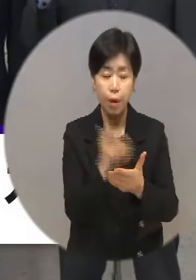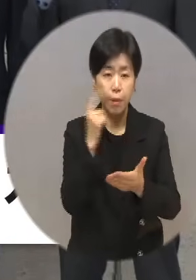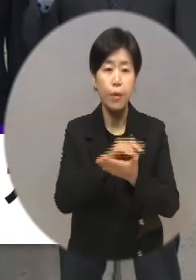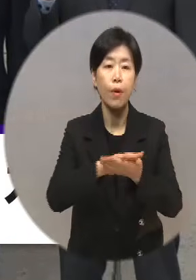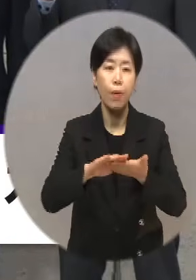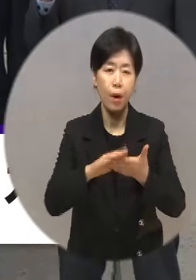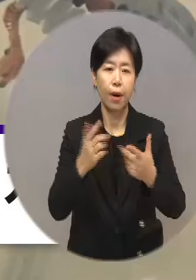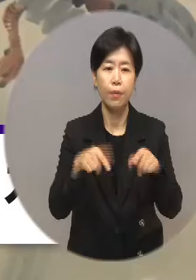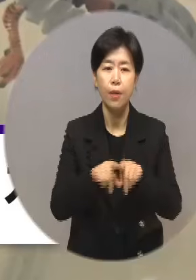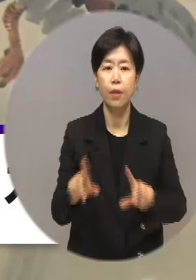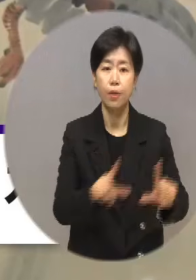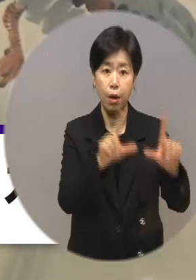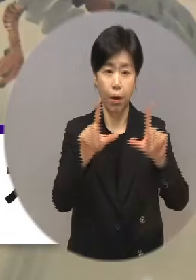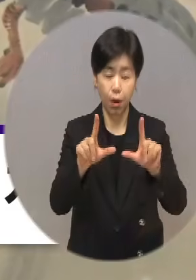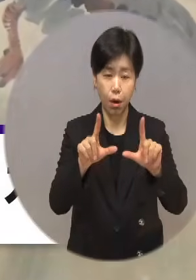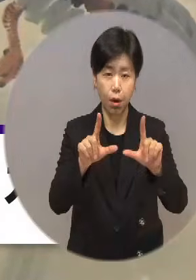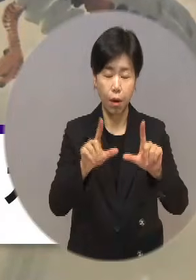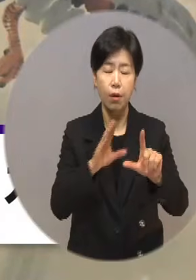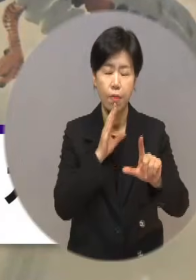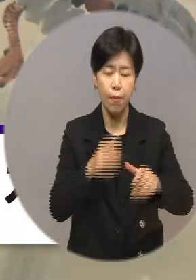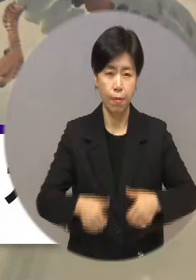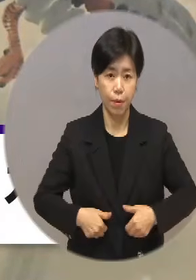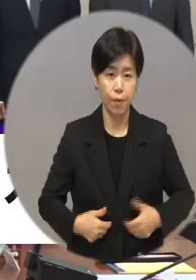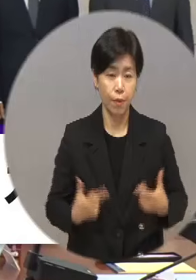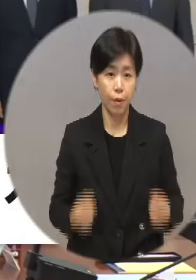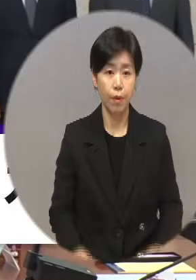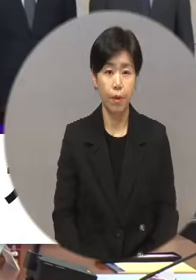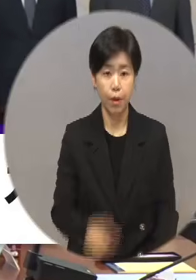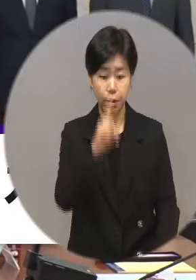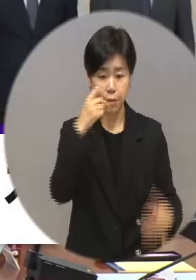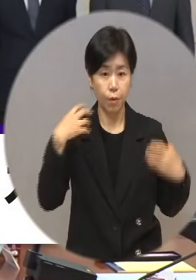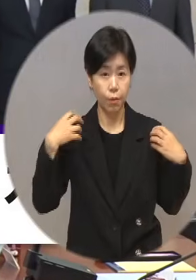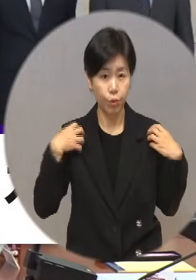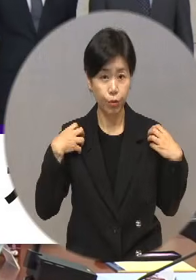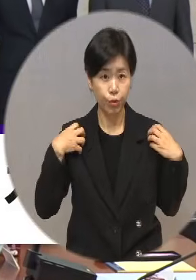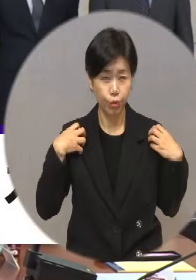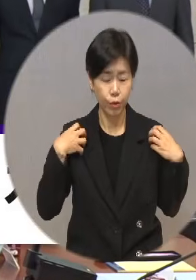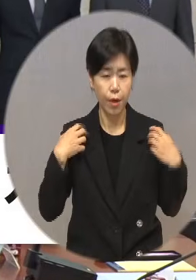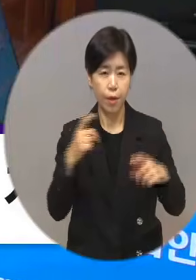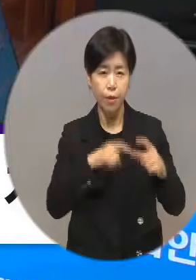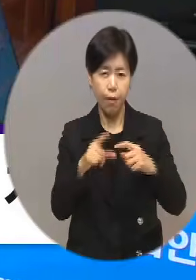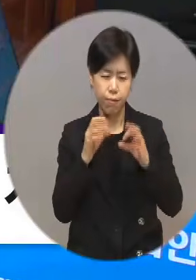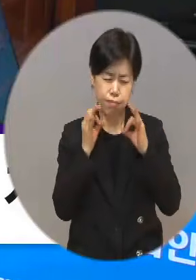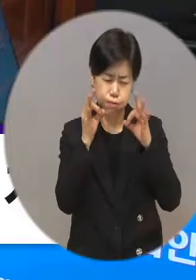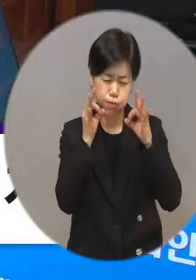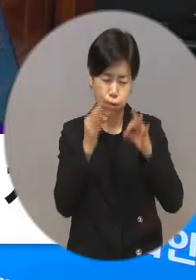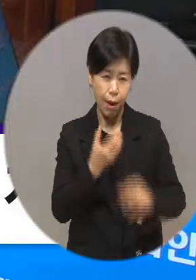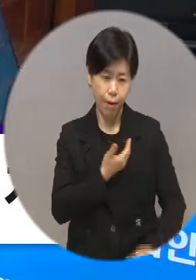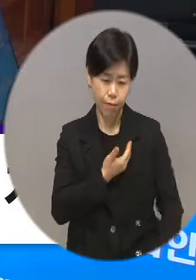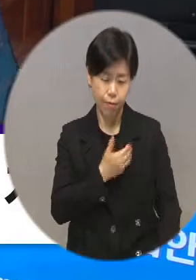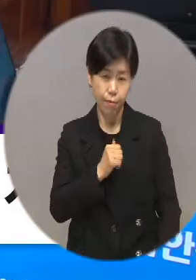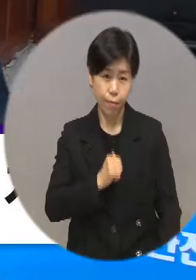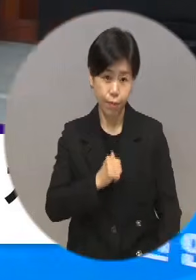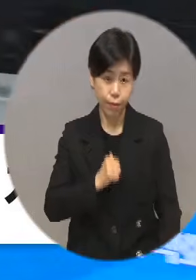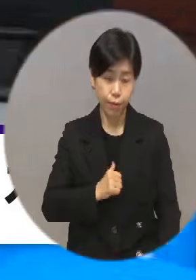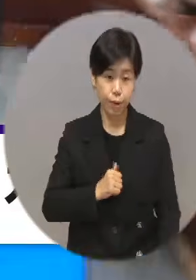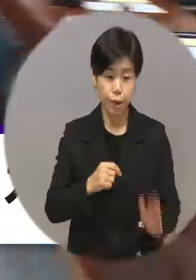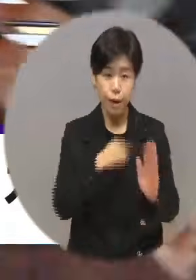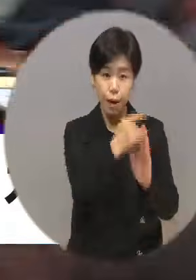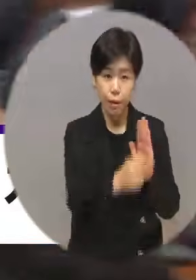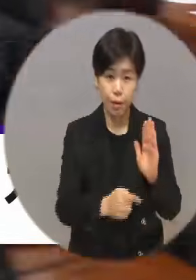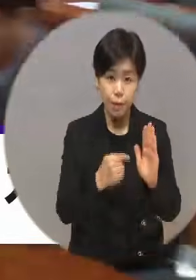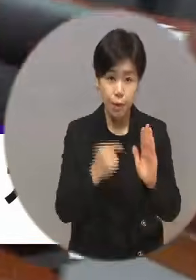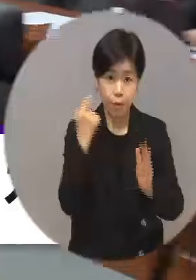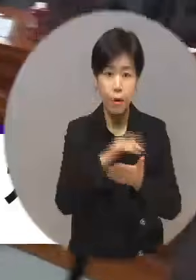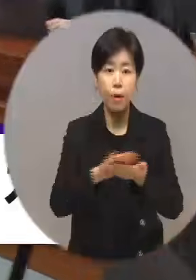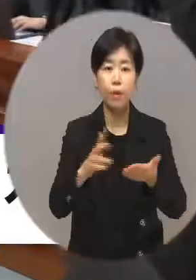남북 주민들에게 가장 필요한 길이라며 정부는 일희일비하지 않고 인내심을 갖고 한반도 평화공존